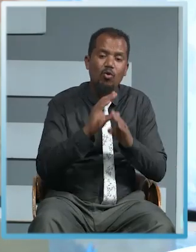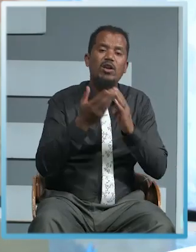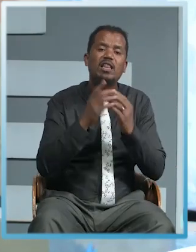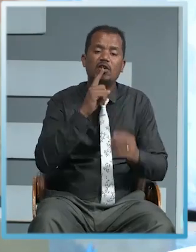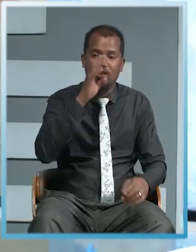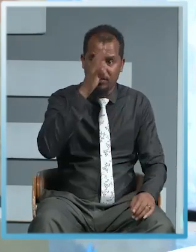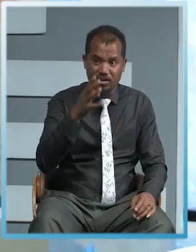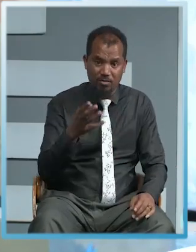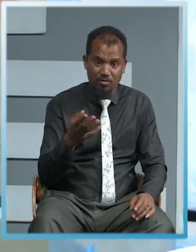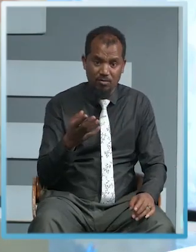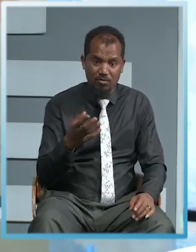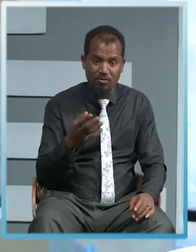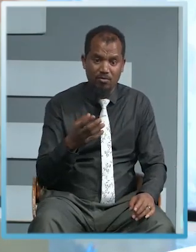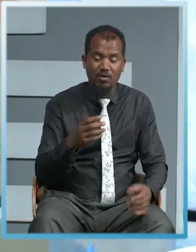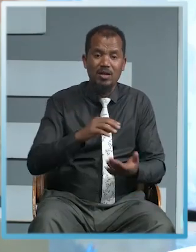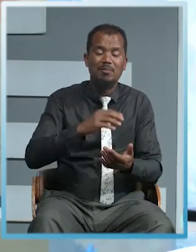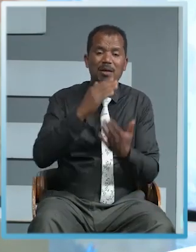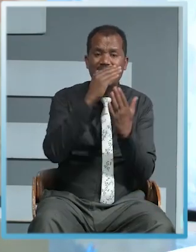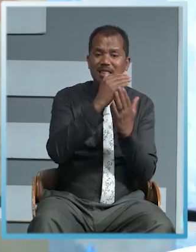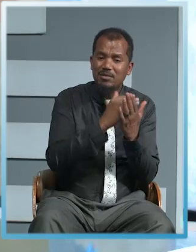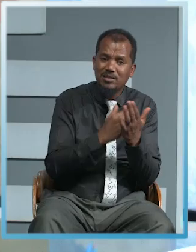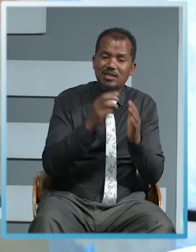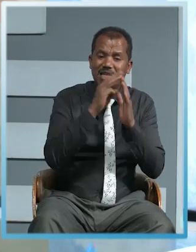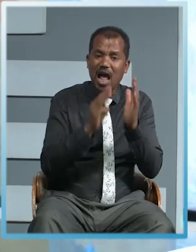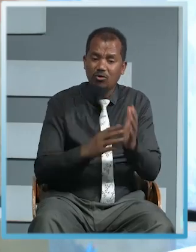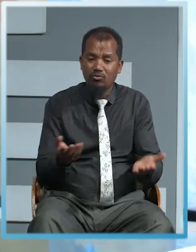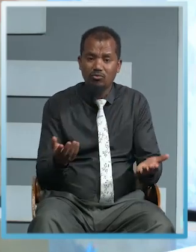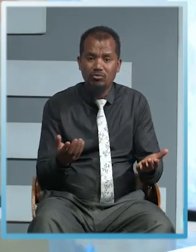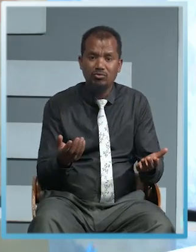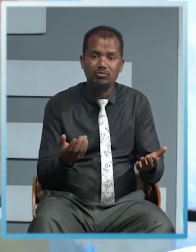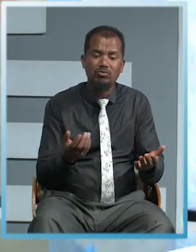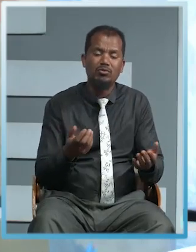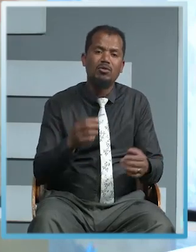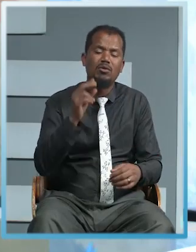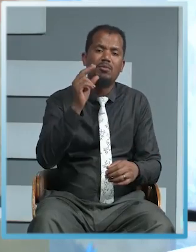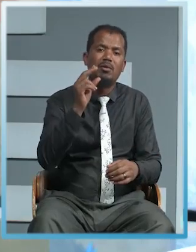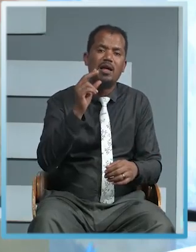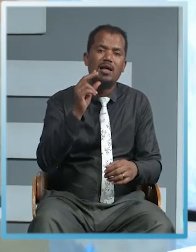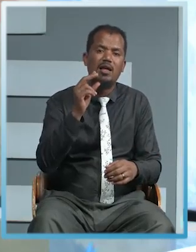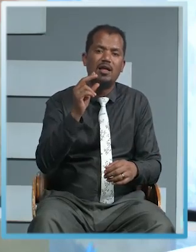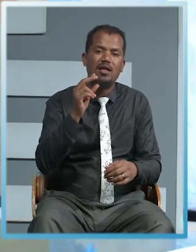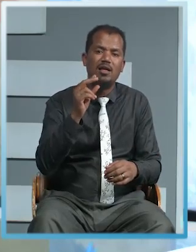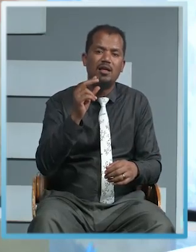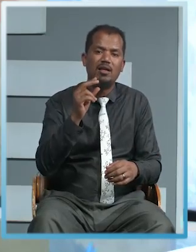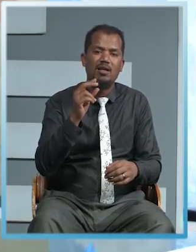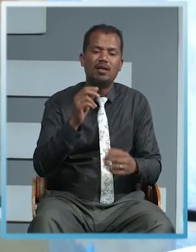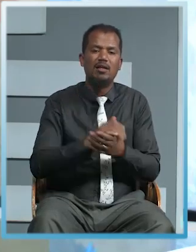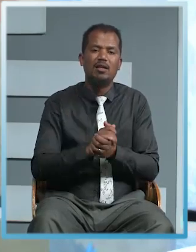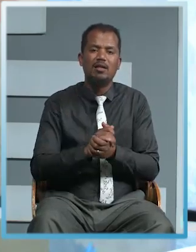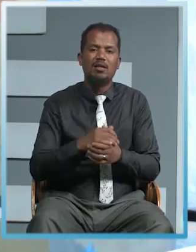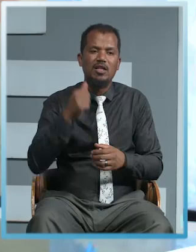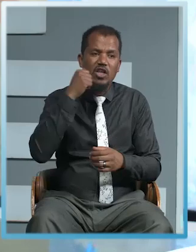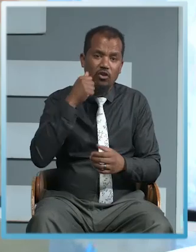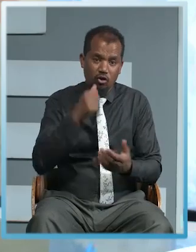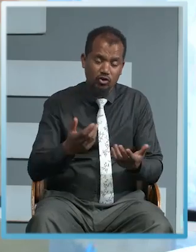دانه تفت دارو بتن سرعت و بیو با با با با با با